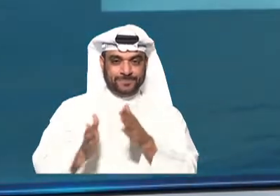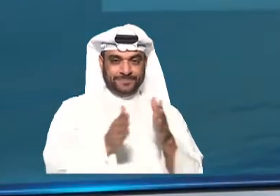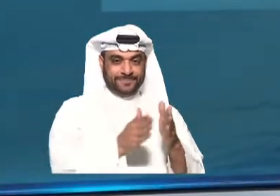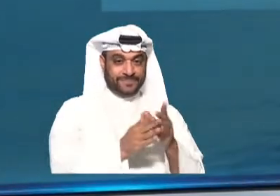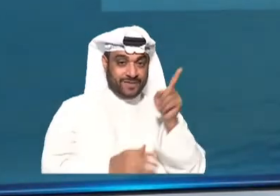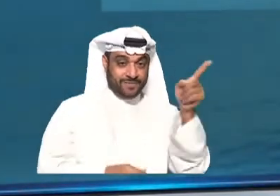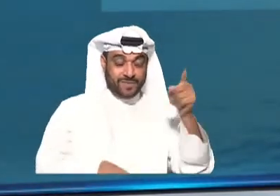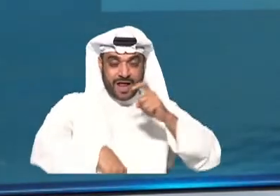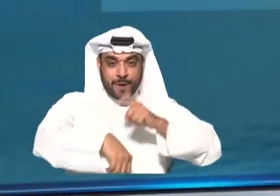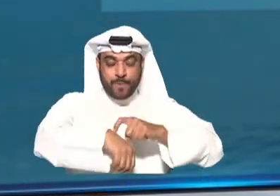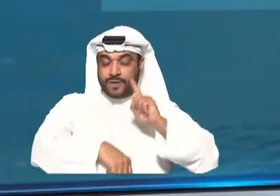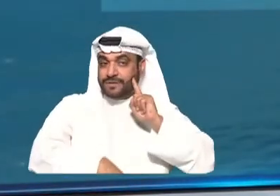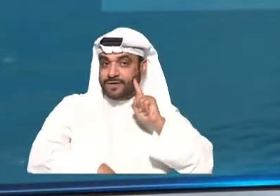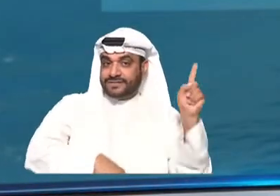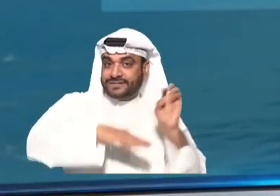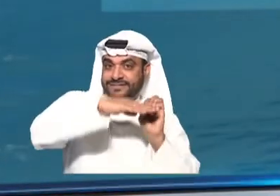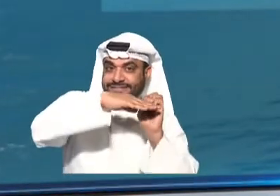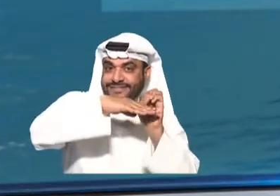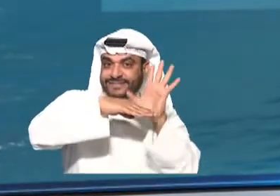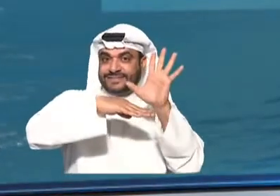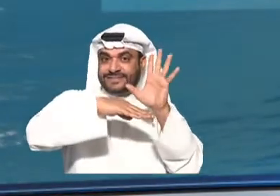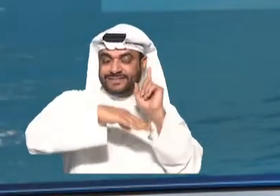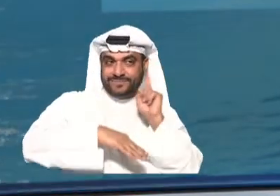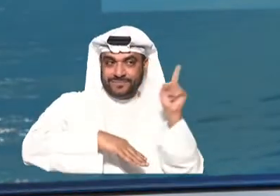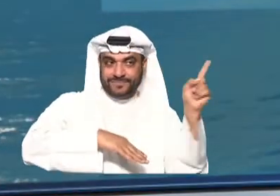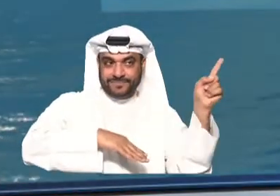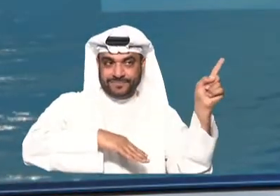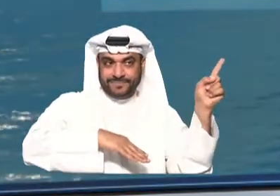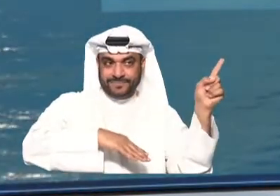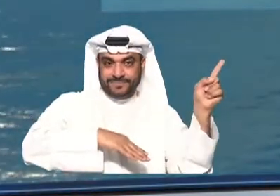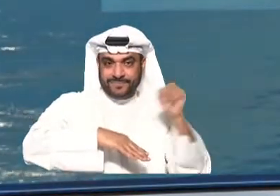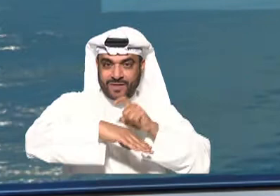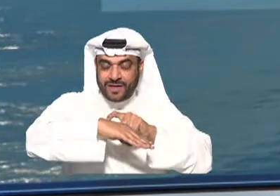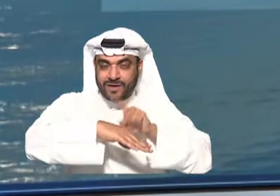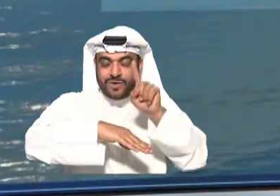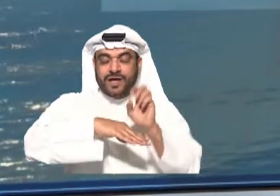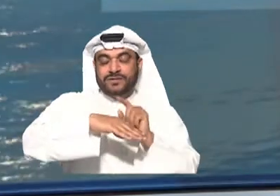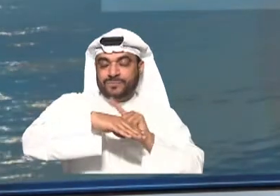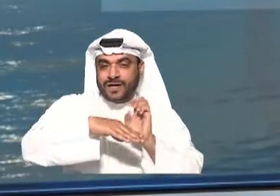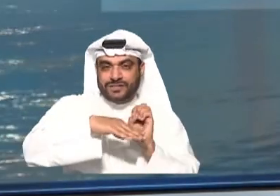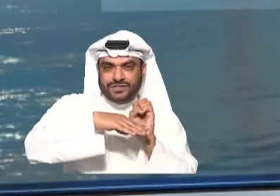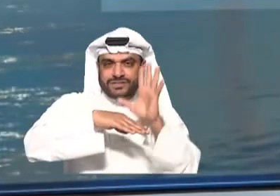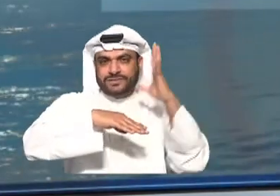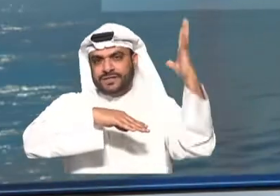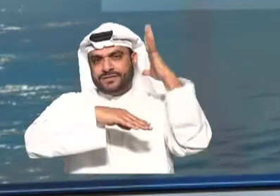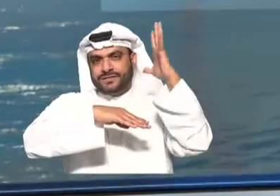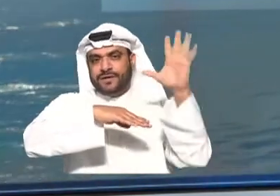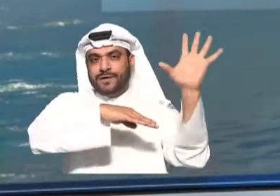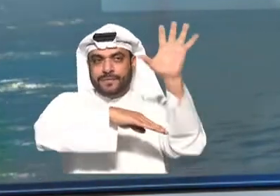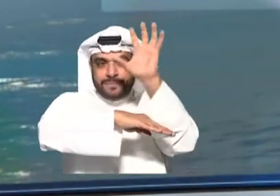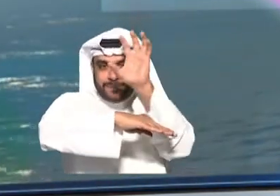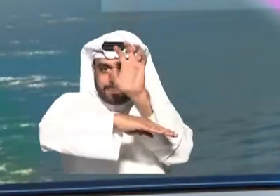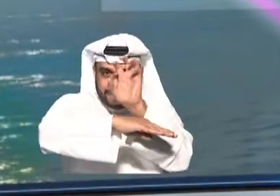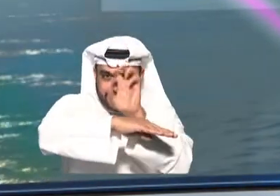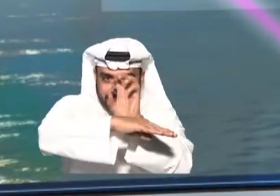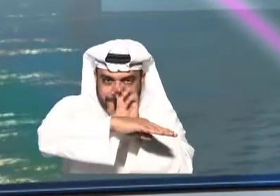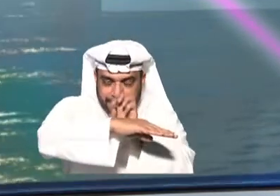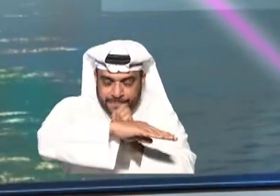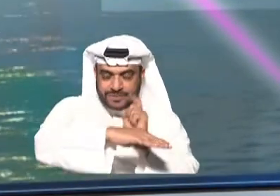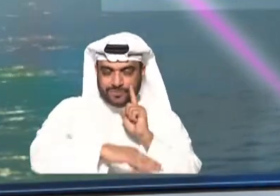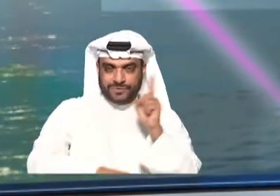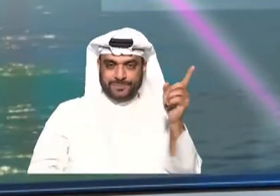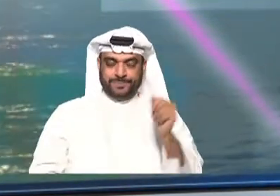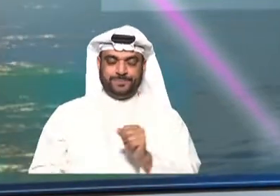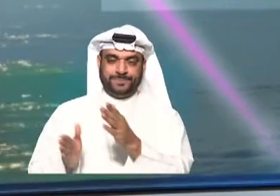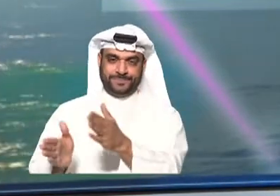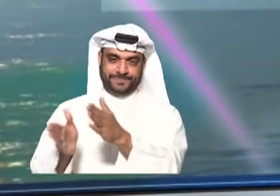الله حسب التوقيت المحلي لمدينة الكويت، موعد أذان الفير الساعة 3:40 دقيقة، شروق الشمس الساعة 5:06 دقائق، وموعد أذان المغرب باكر راح